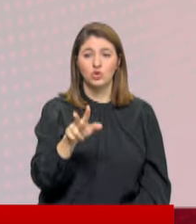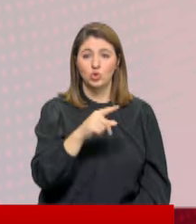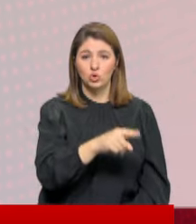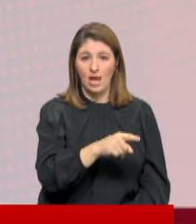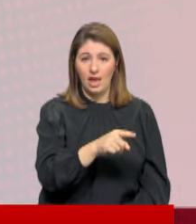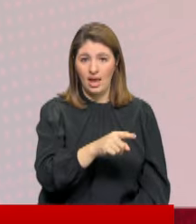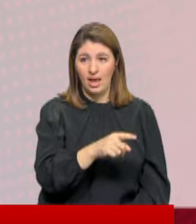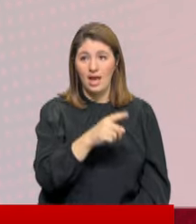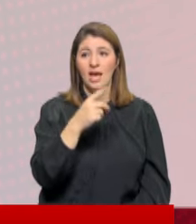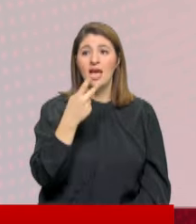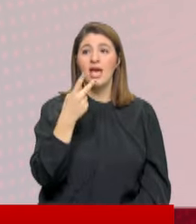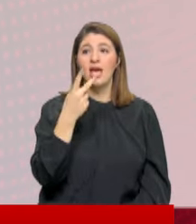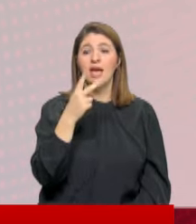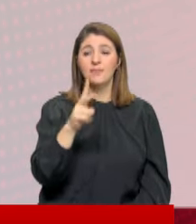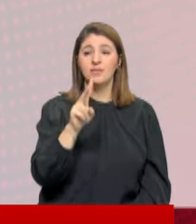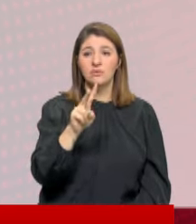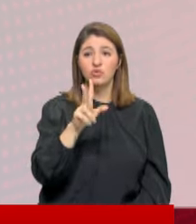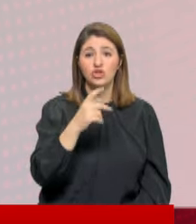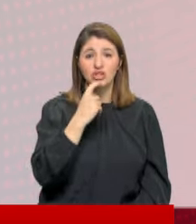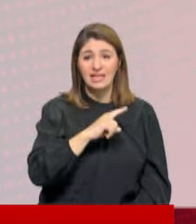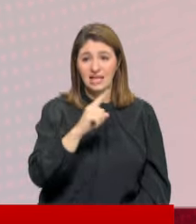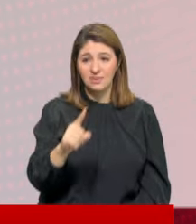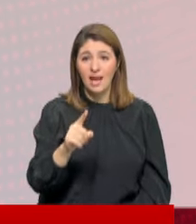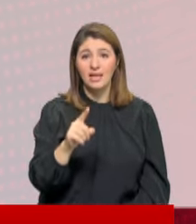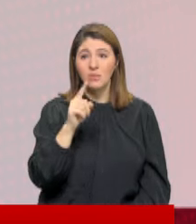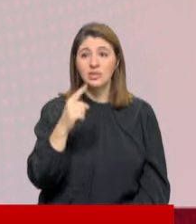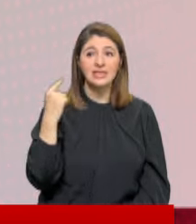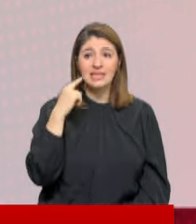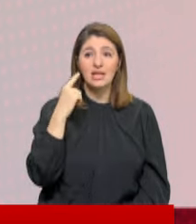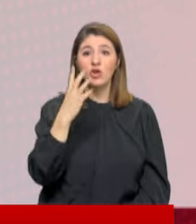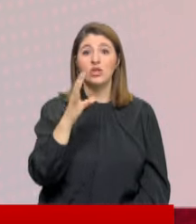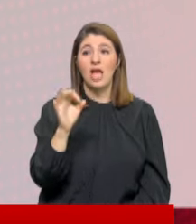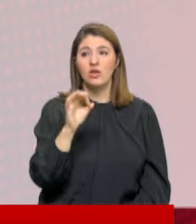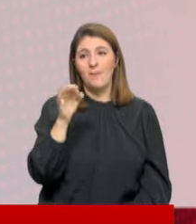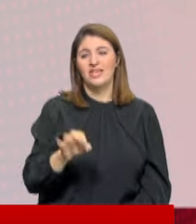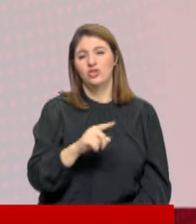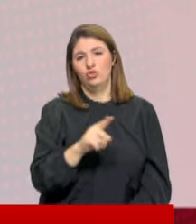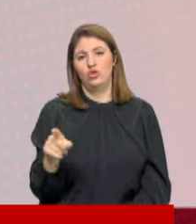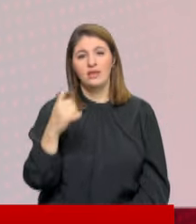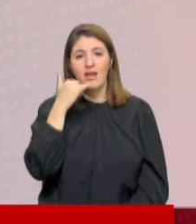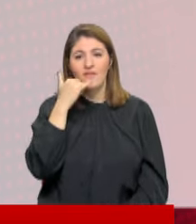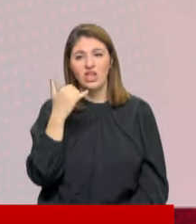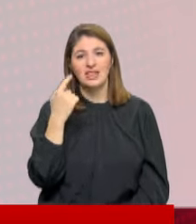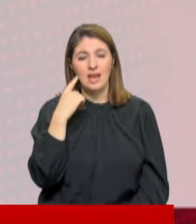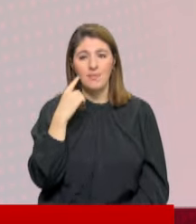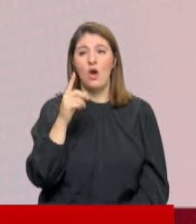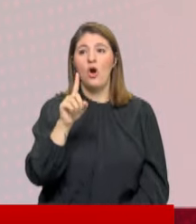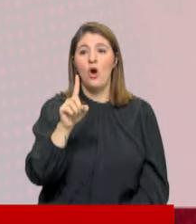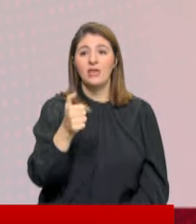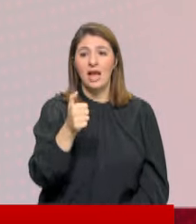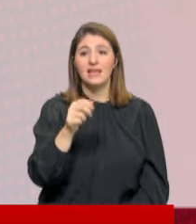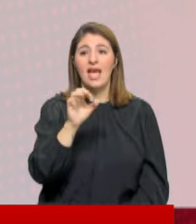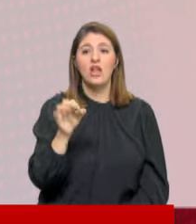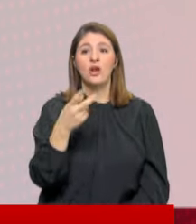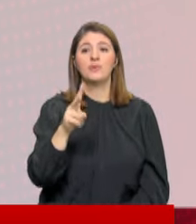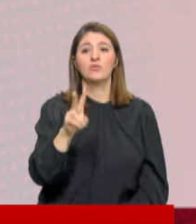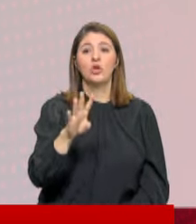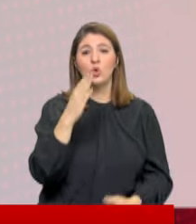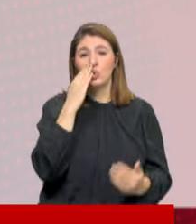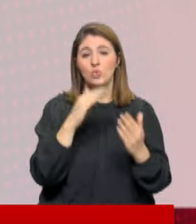Başlıyor. 2023'ten itibaren bunların dinlenmesi başlıyor esasında. 16 Eylül 2024'te